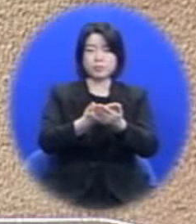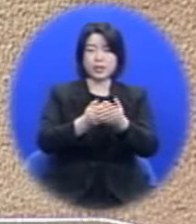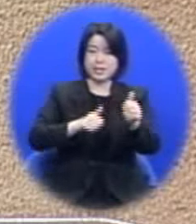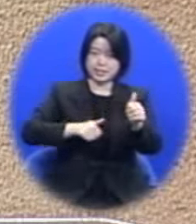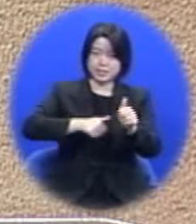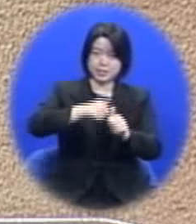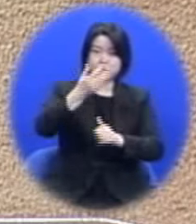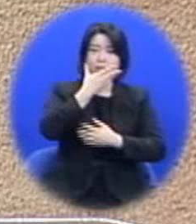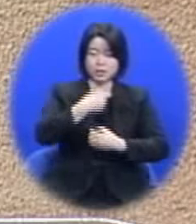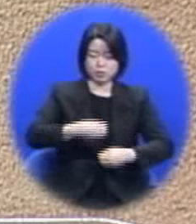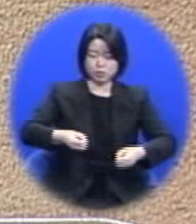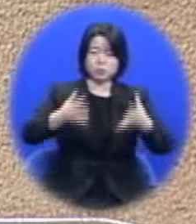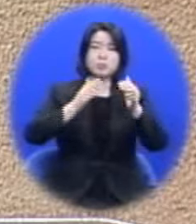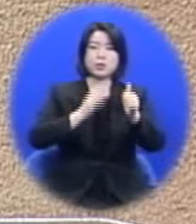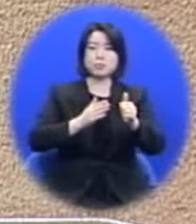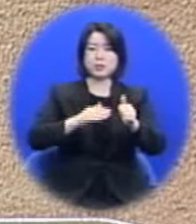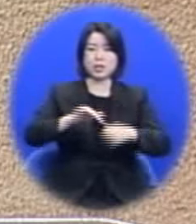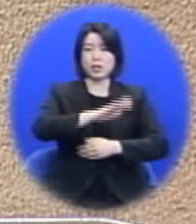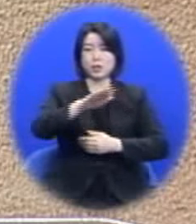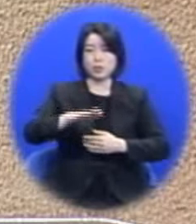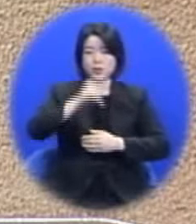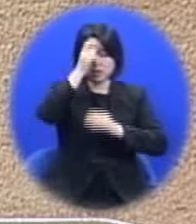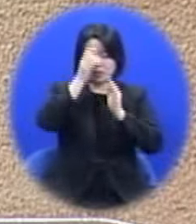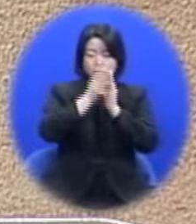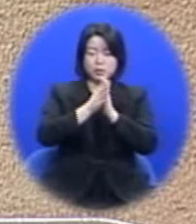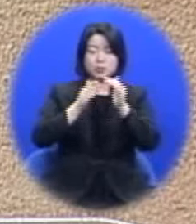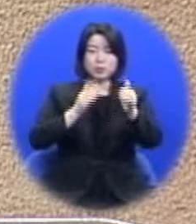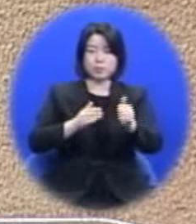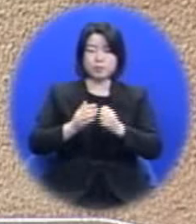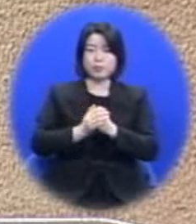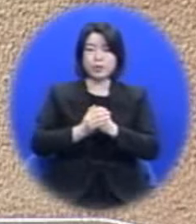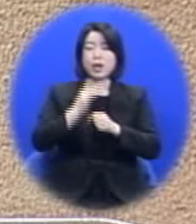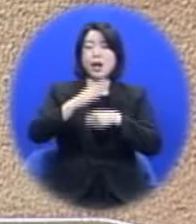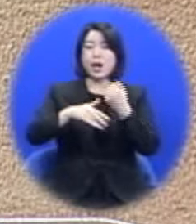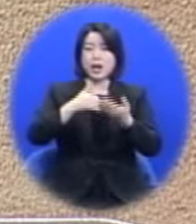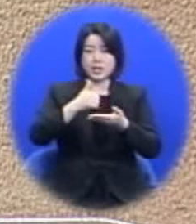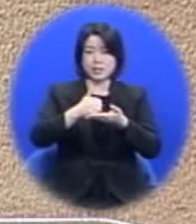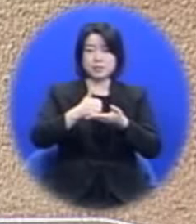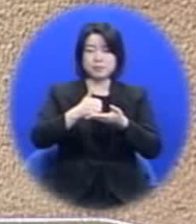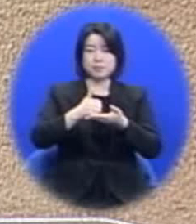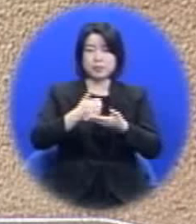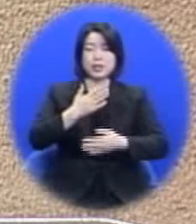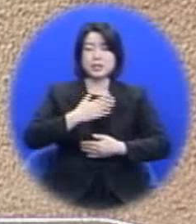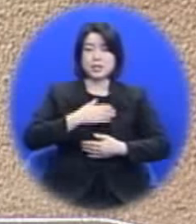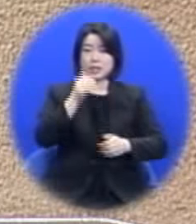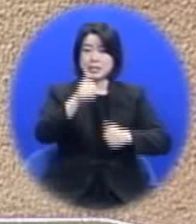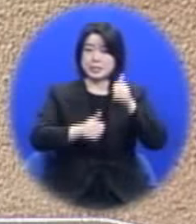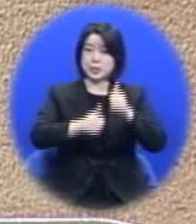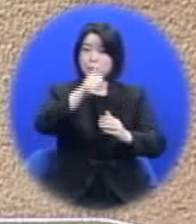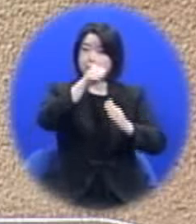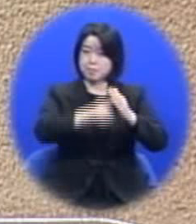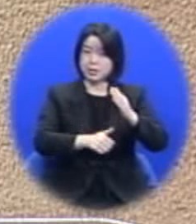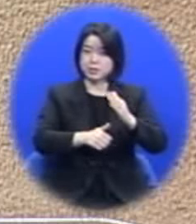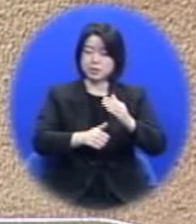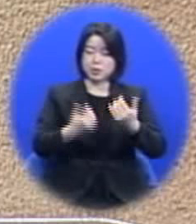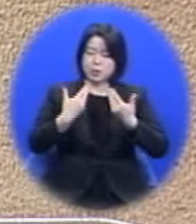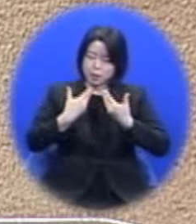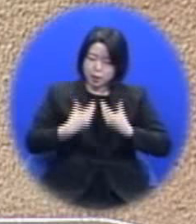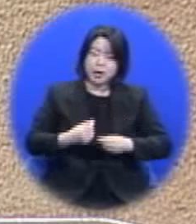승리하기를 축복합니다. 우리 기도하겠습니다. 여러분 하나님 제가 시험에 빠져서